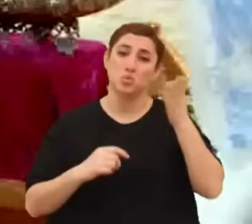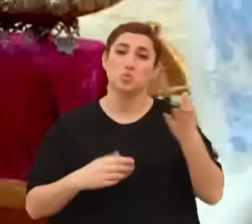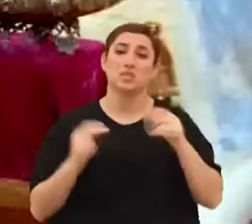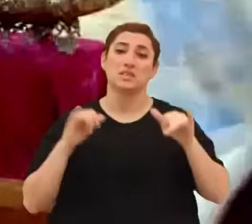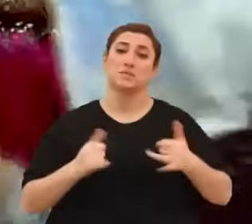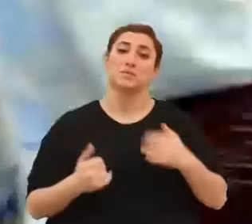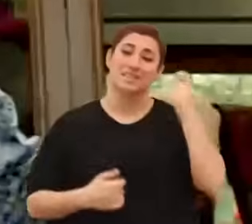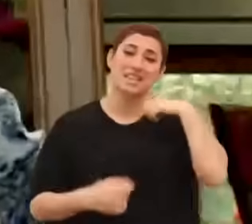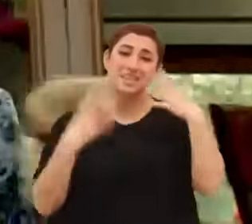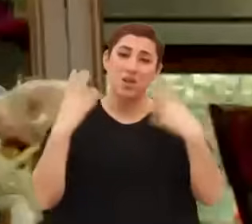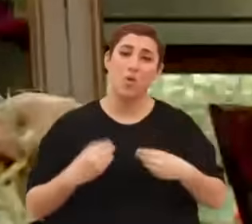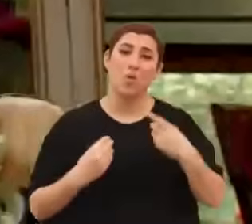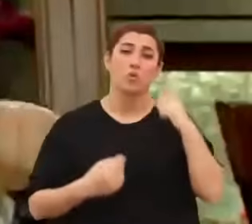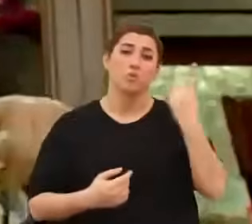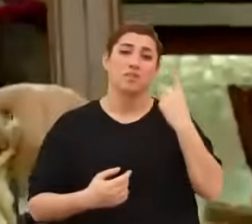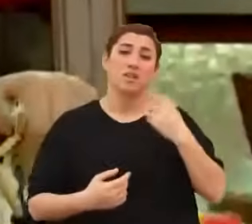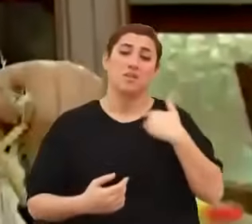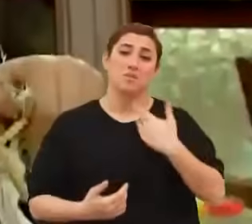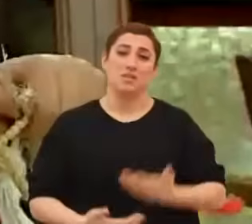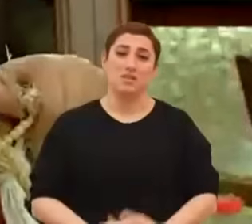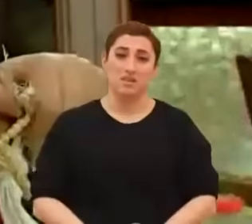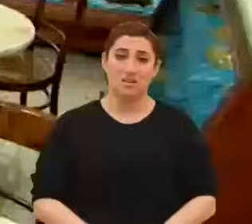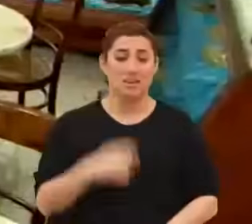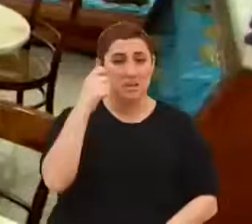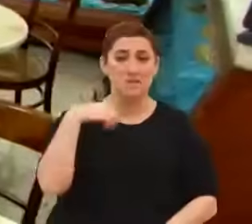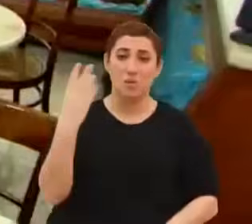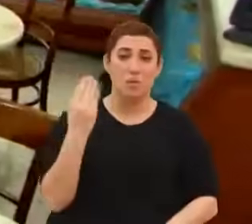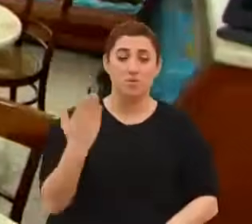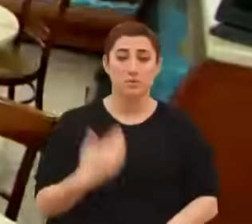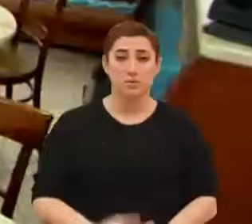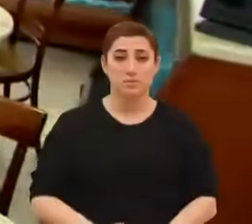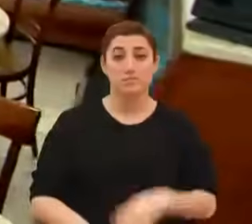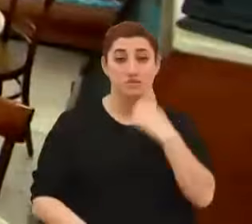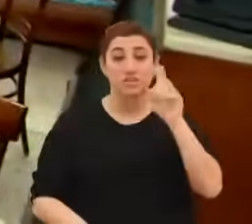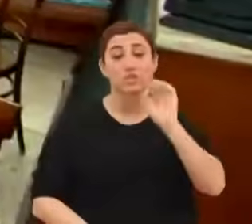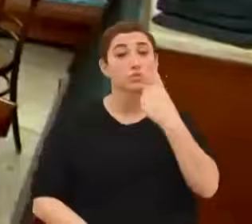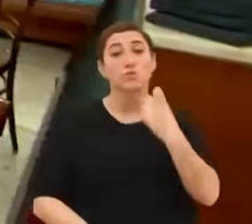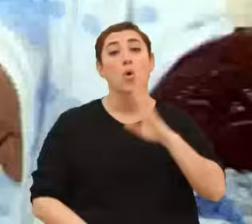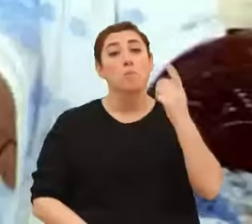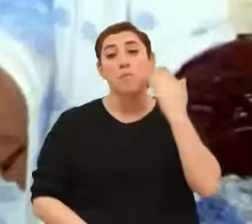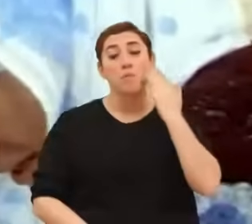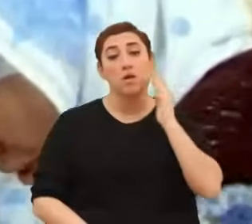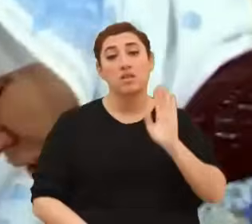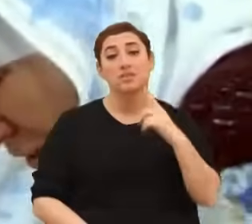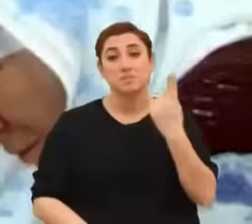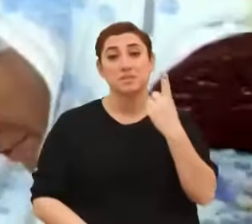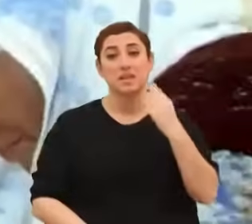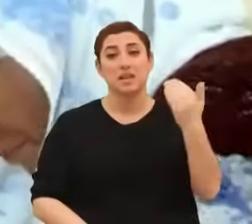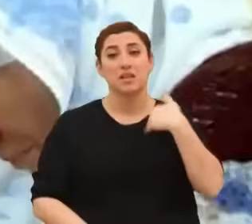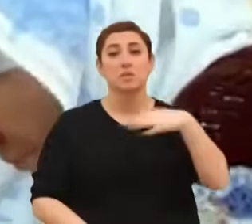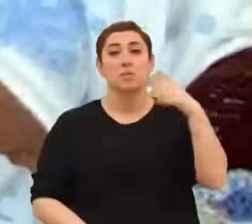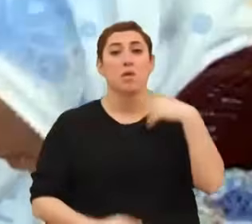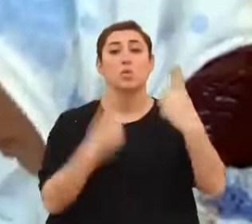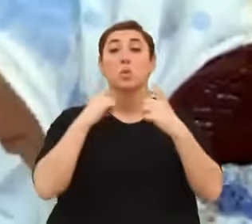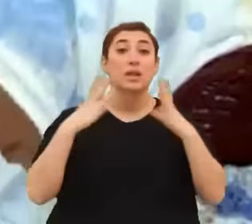mori. Rezil oldu bir de bir mahalleye mori. Rezil olduk. Vallahi hiç sorma babaanneciğim yani. Bir de gelip gidip